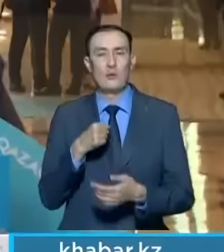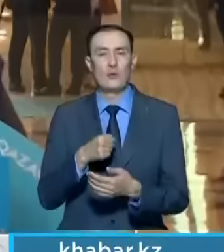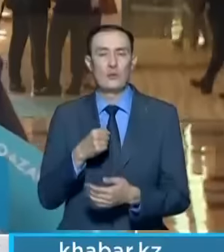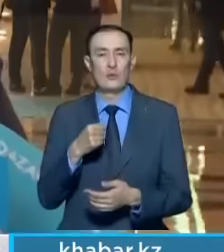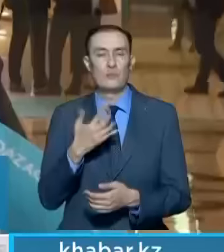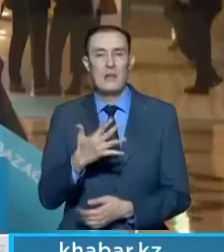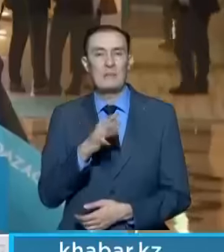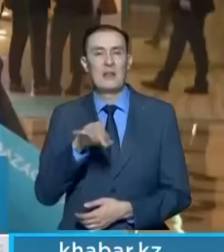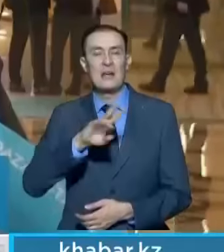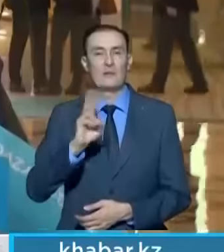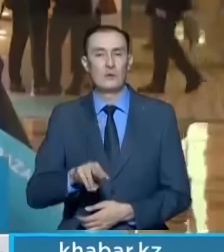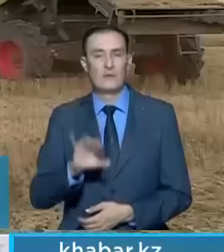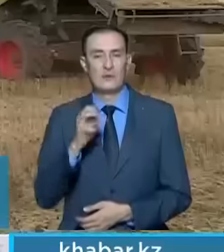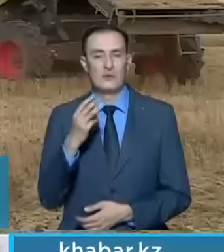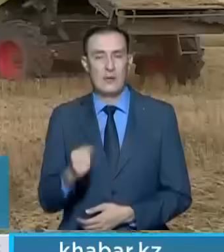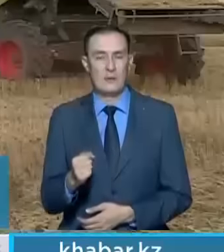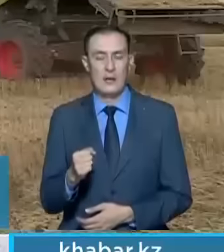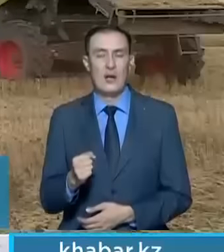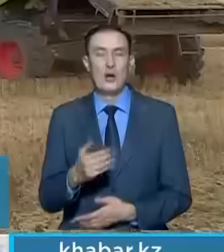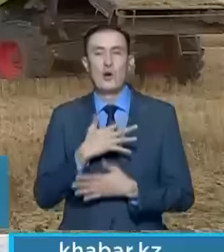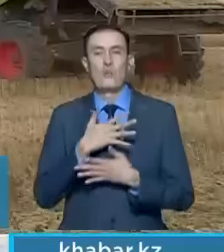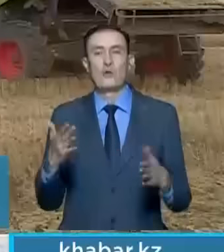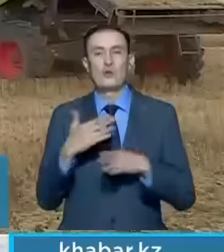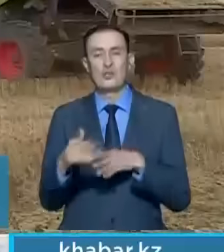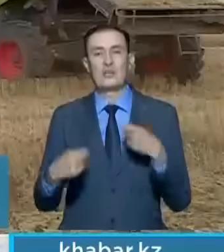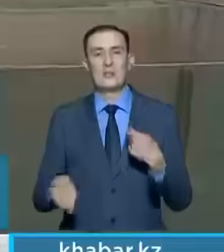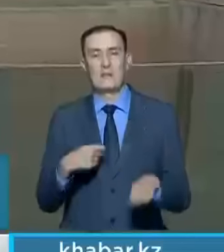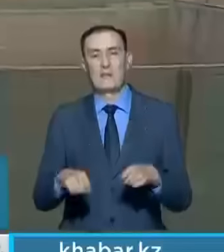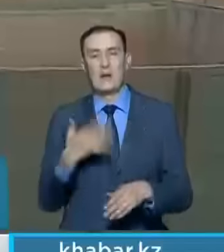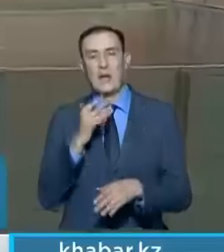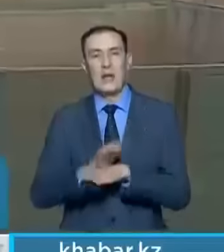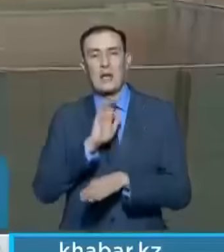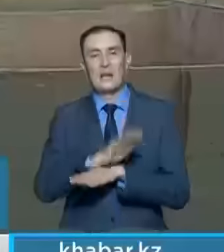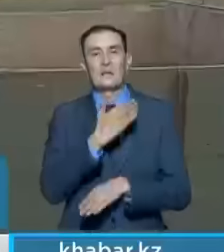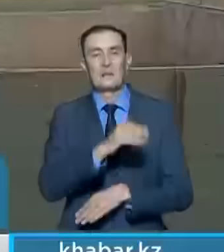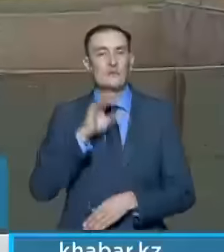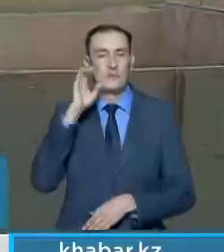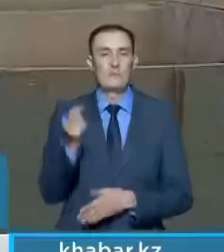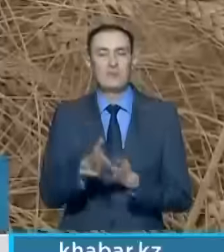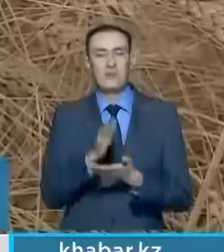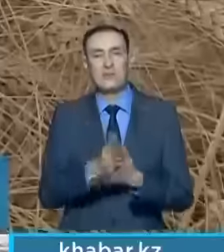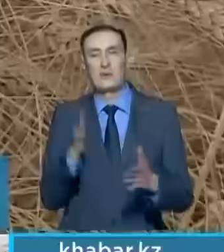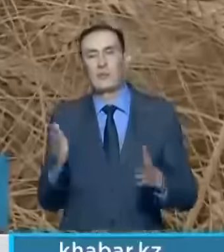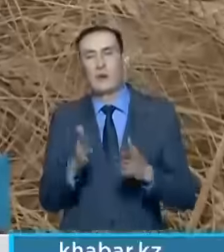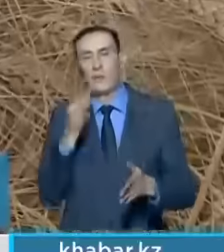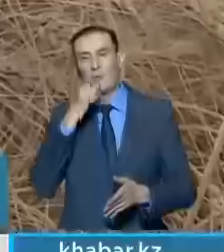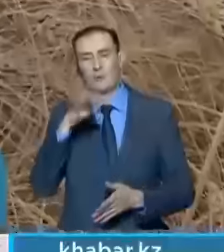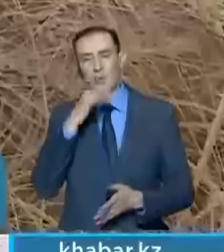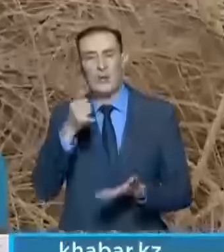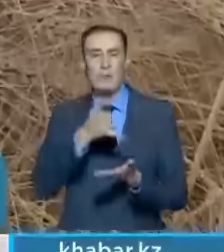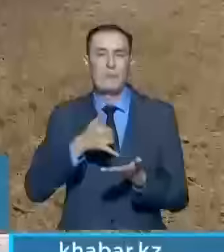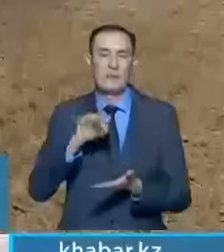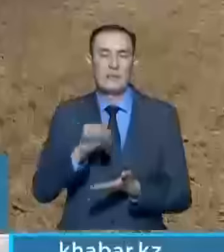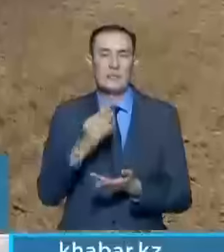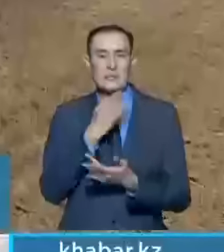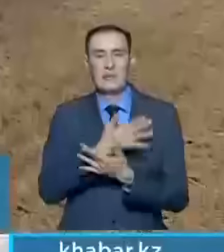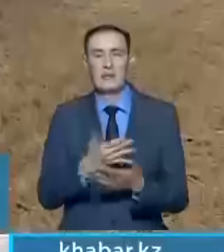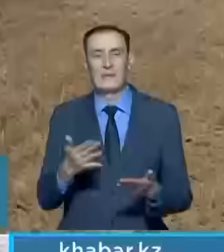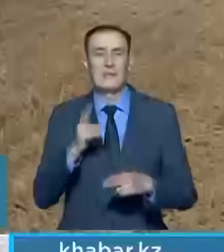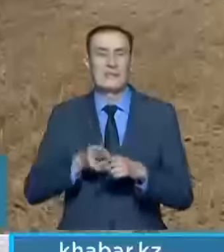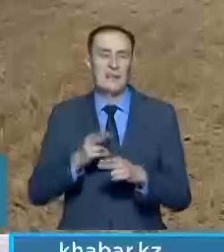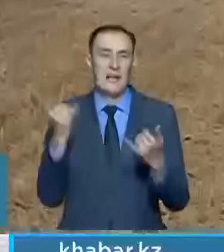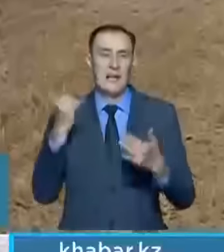5 миллиардов долларов США. Большая часть товаров экспорта в Узбекистан – пшеница, мука, подсолнечное масло, изделия из